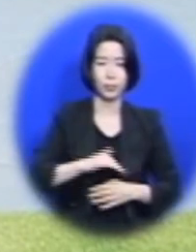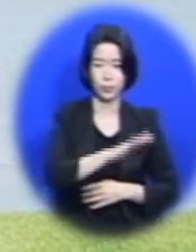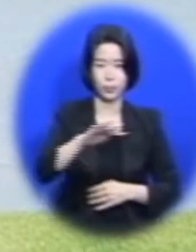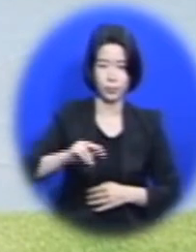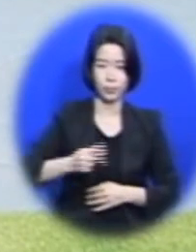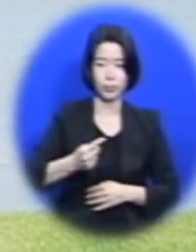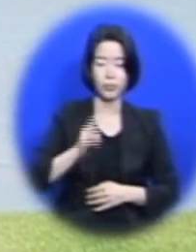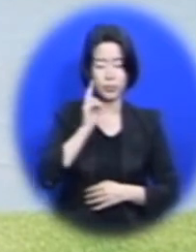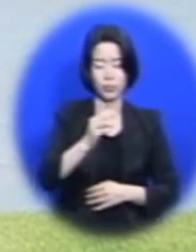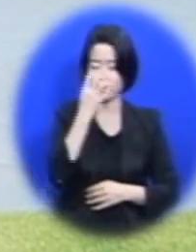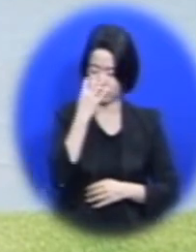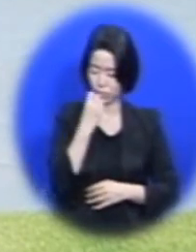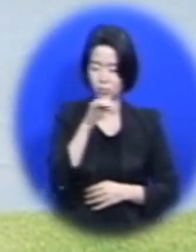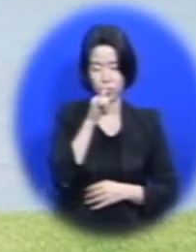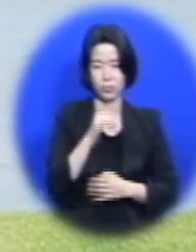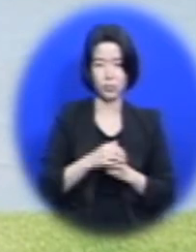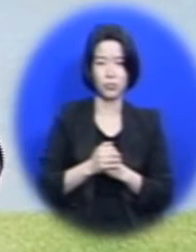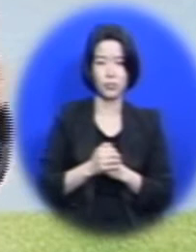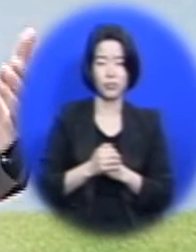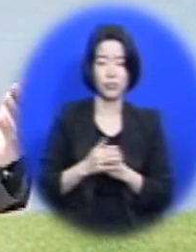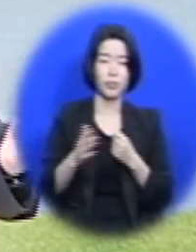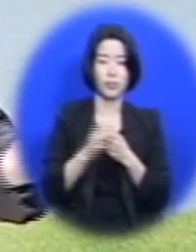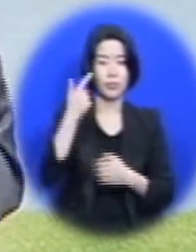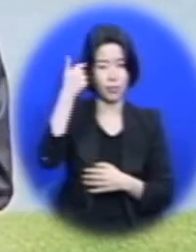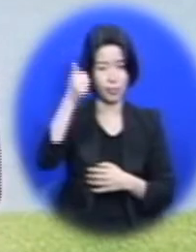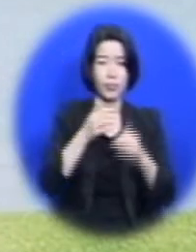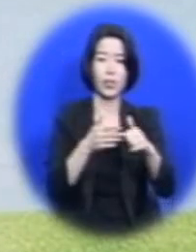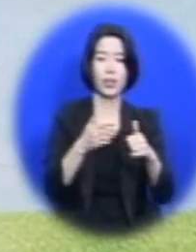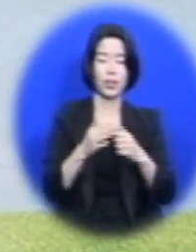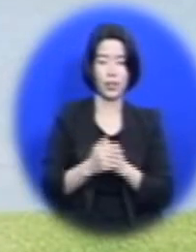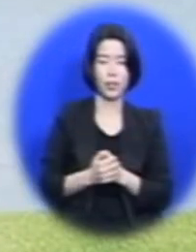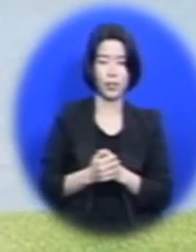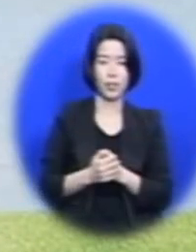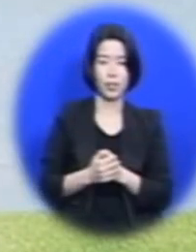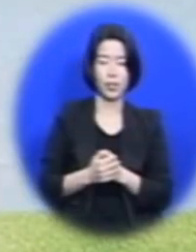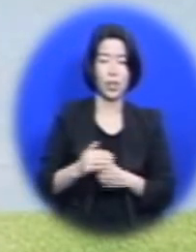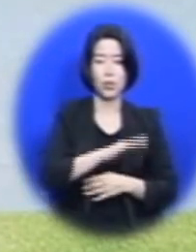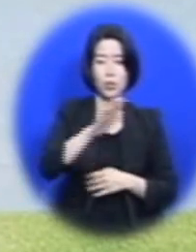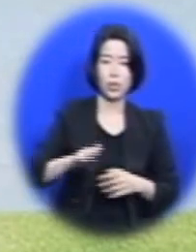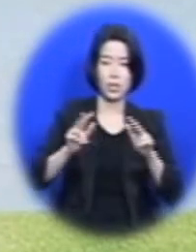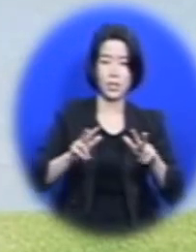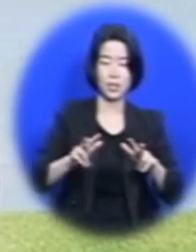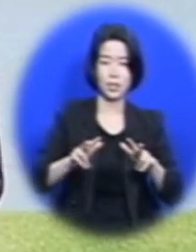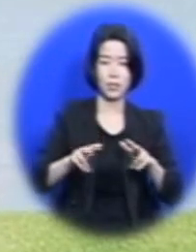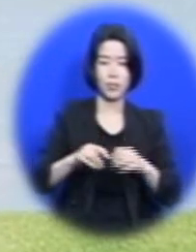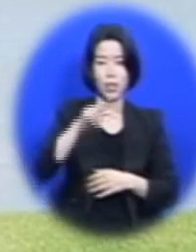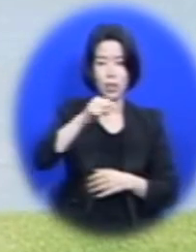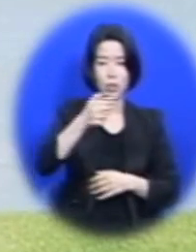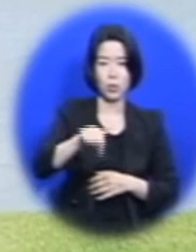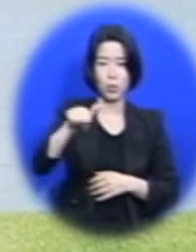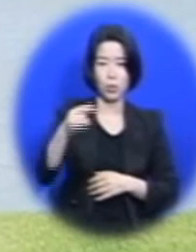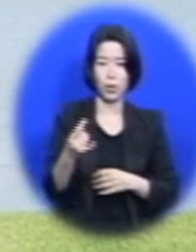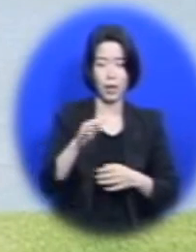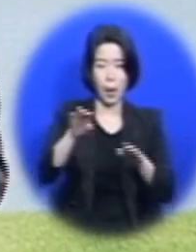우리들도 너무 비참했어요. 그래서 목사님들께 부탁을 했습니다. 우리가 지금 속해 방학을 시작을